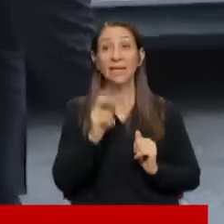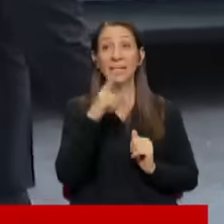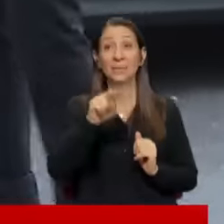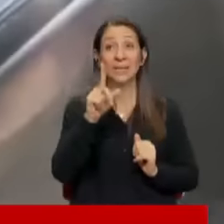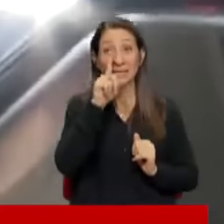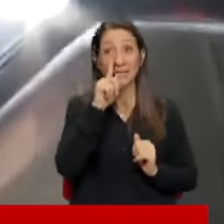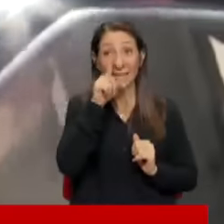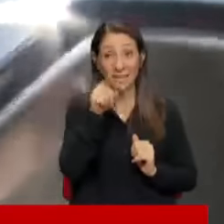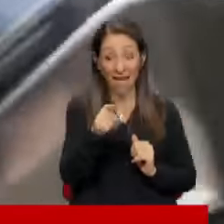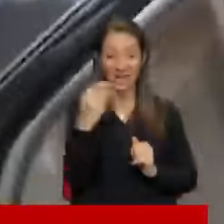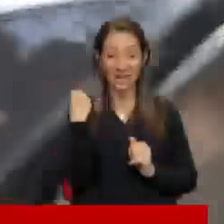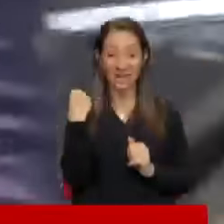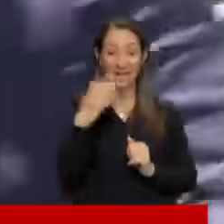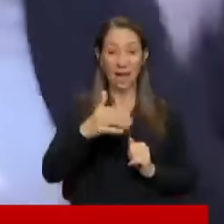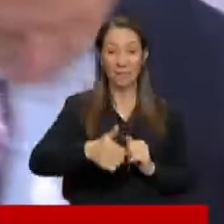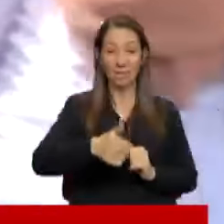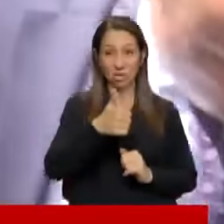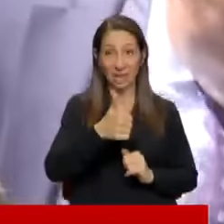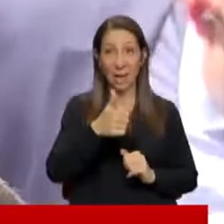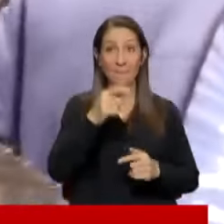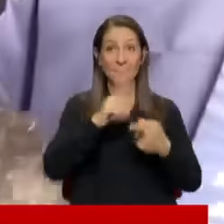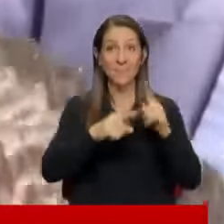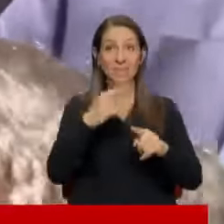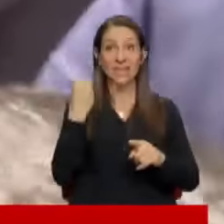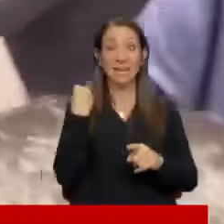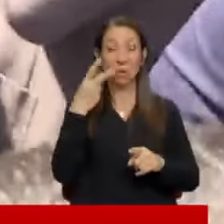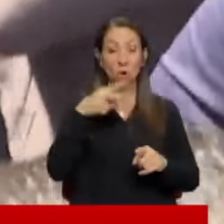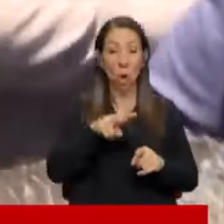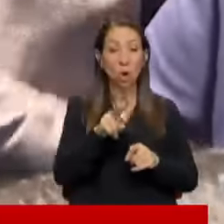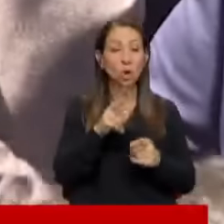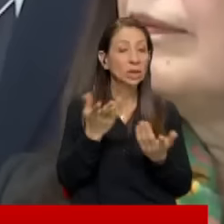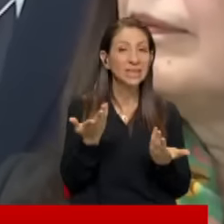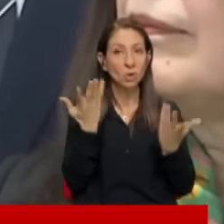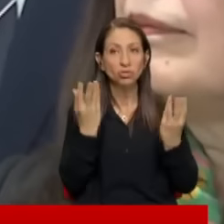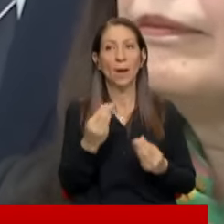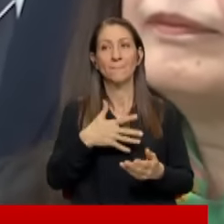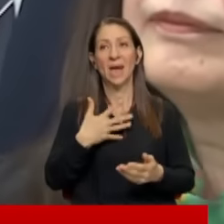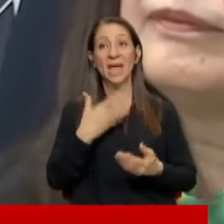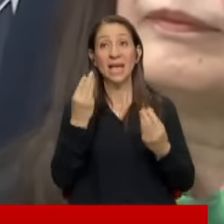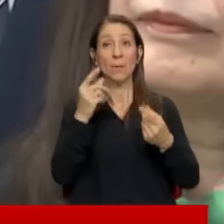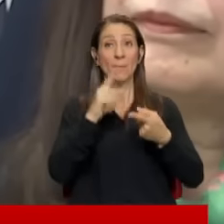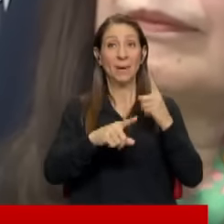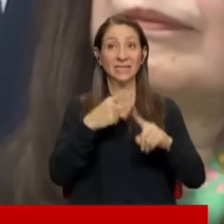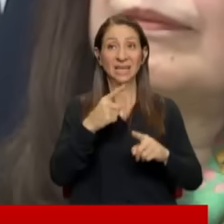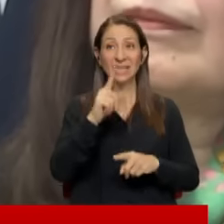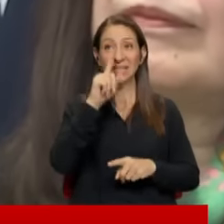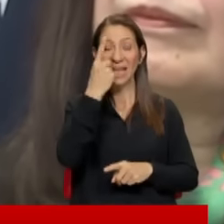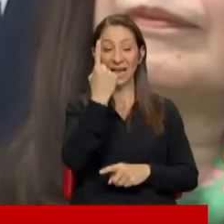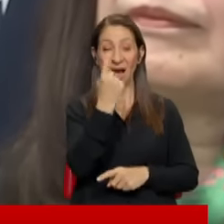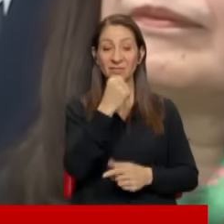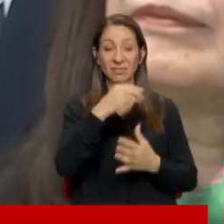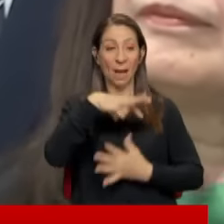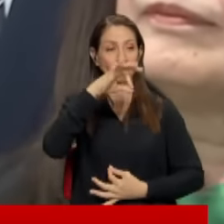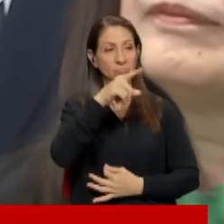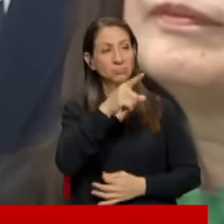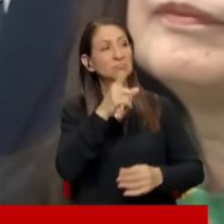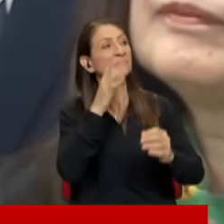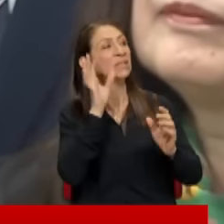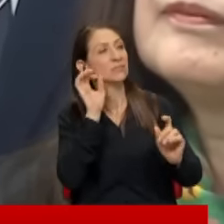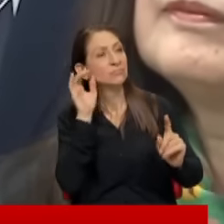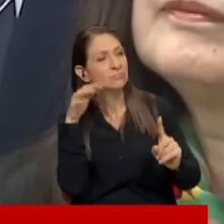27 Nisan'da yeni genel başkanla partinin yeni yol haritası merak konusu. İYİ Parti tek adam rejimini